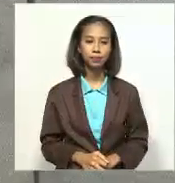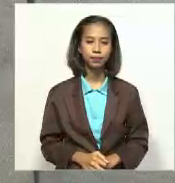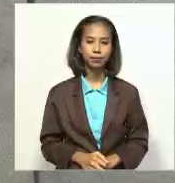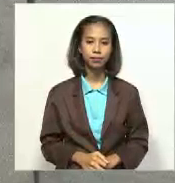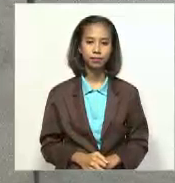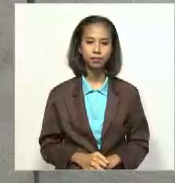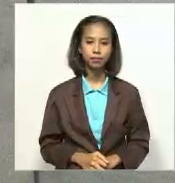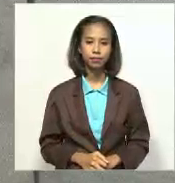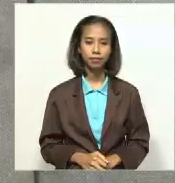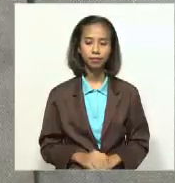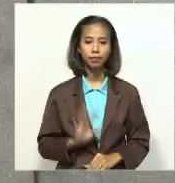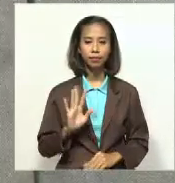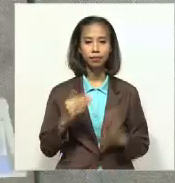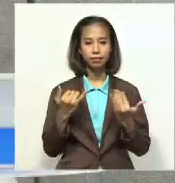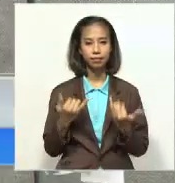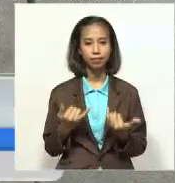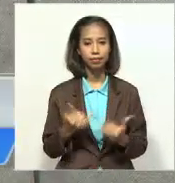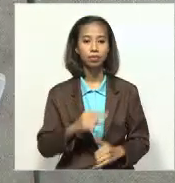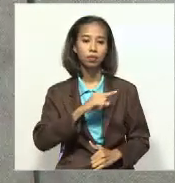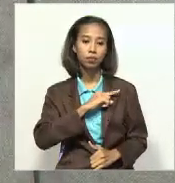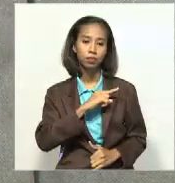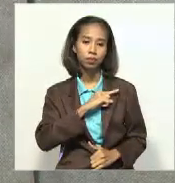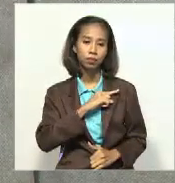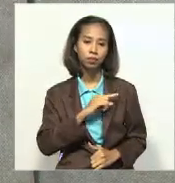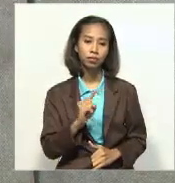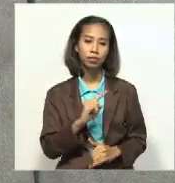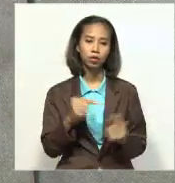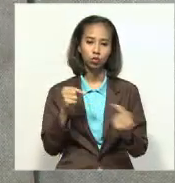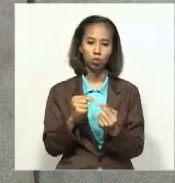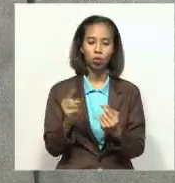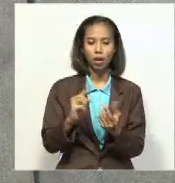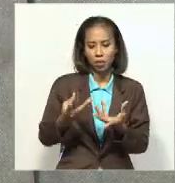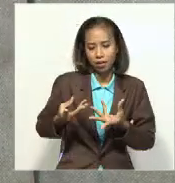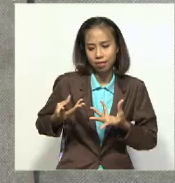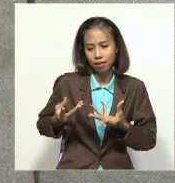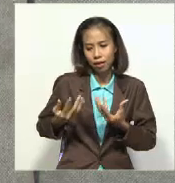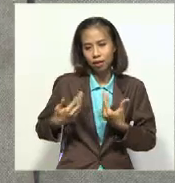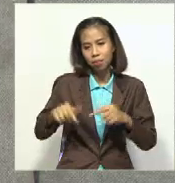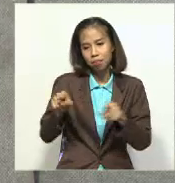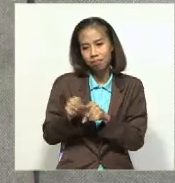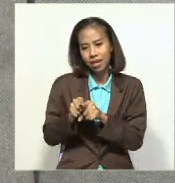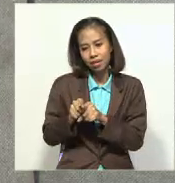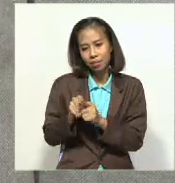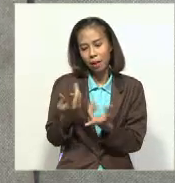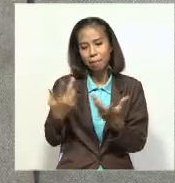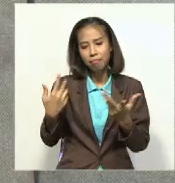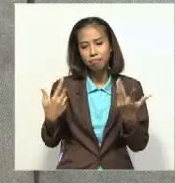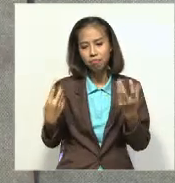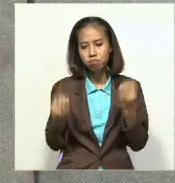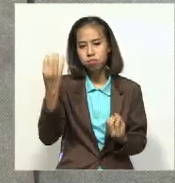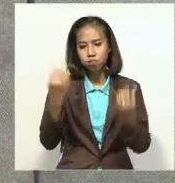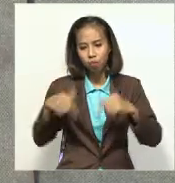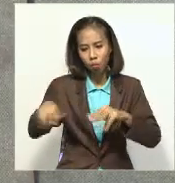ก็จะเป็นหน้าที่ของบทบาทของแก้มลิงแหละนะครับที่จะต้อง